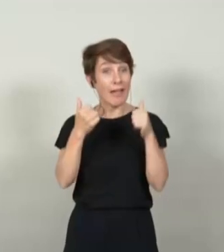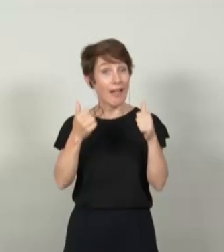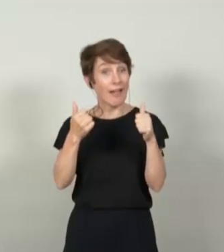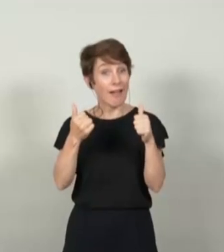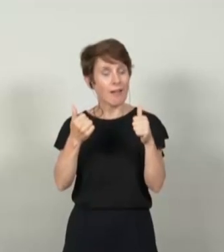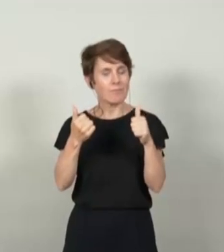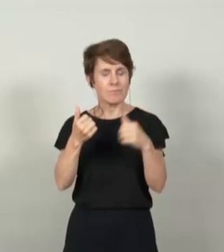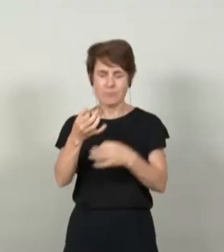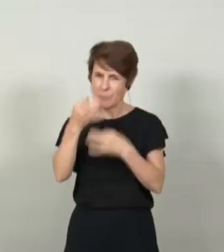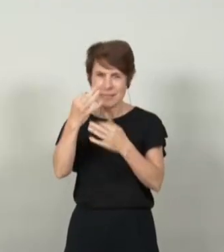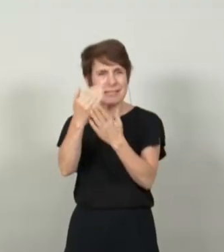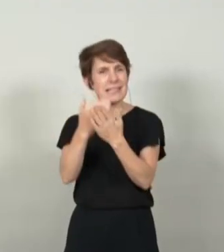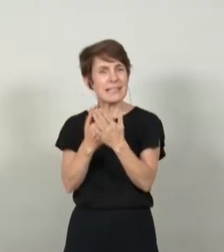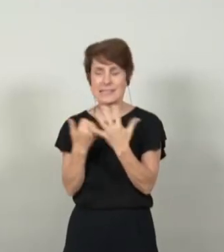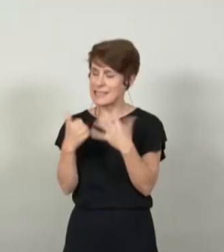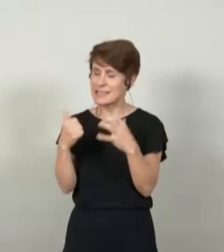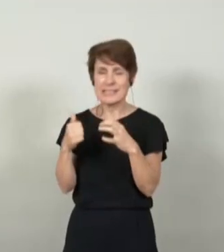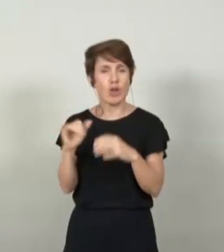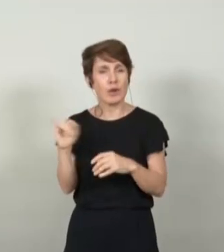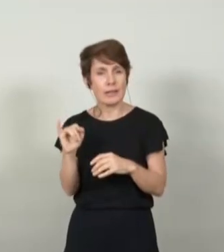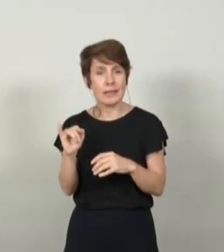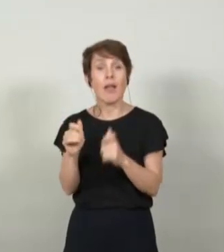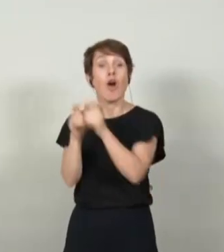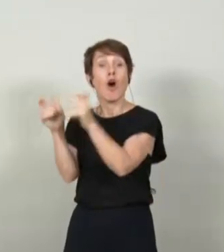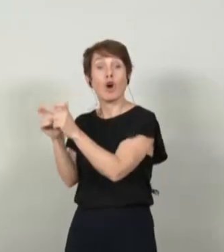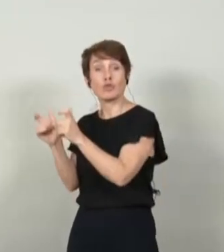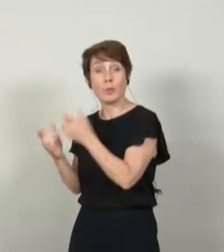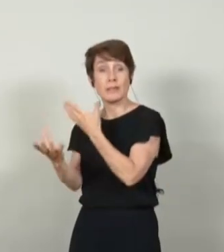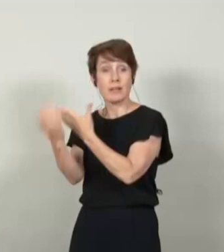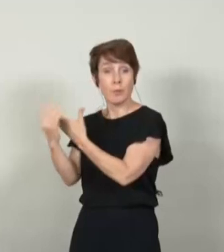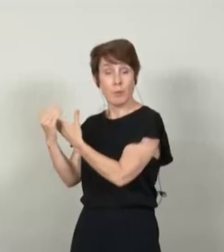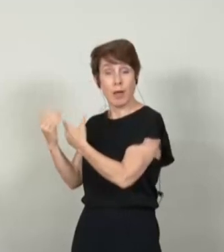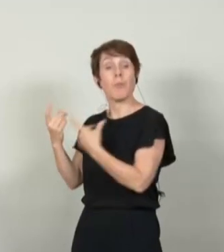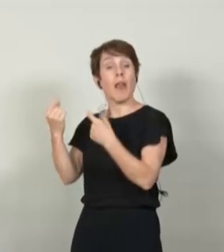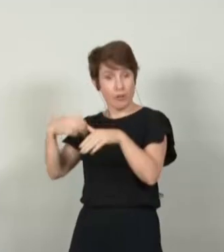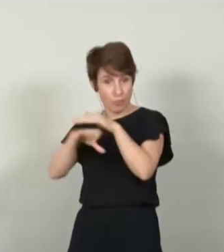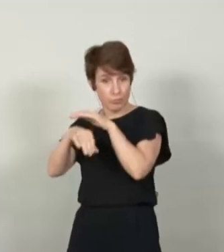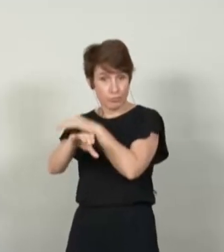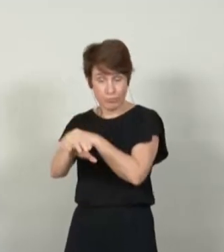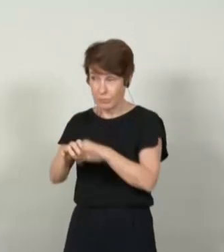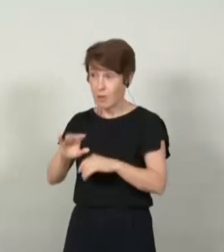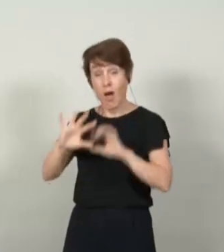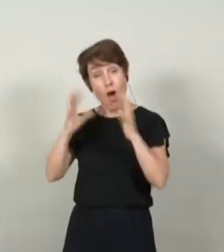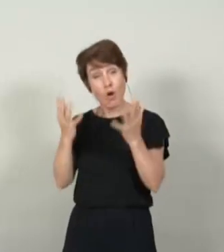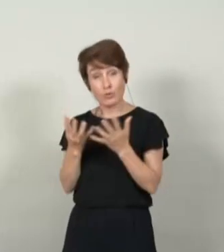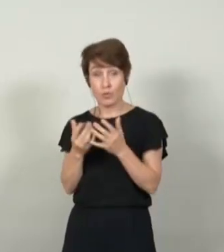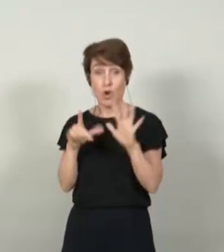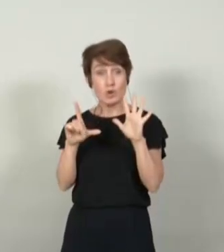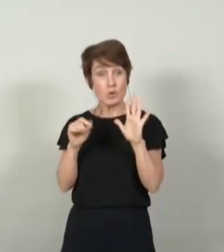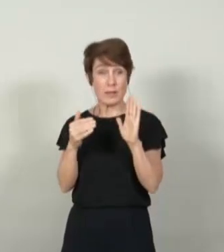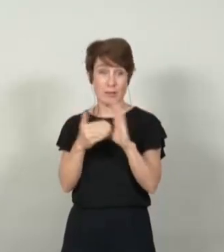précisément notamment les entreprises qui ont contribué à cet événement pour du mécénat c'est à peine 70 000 euros de récolter